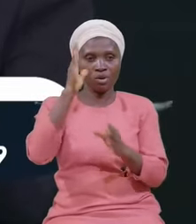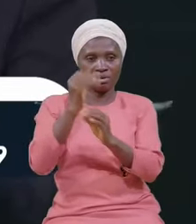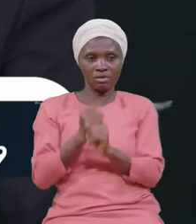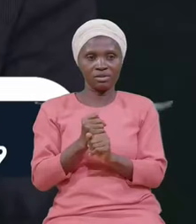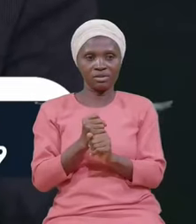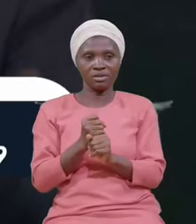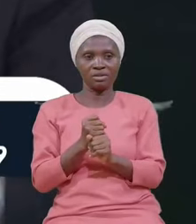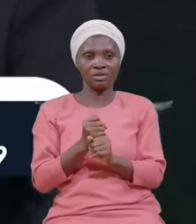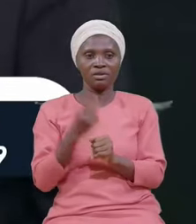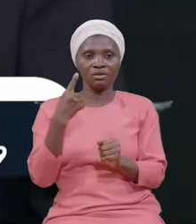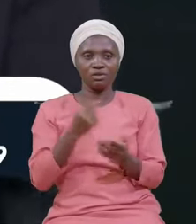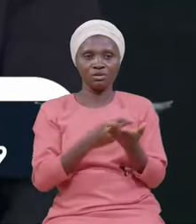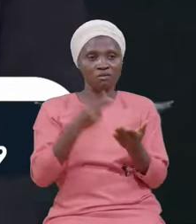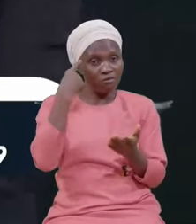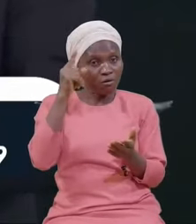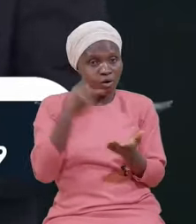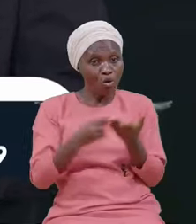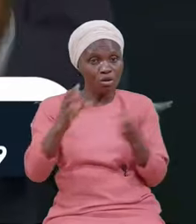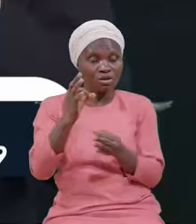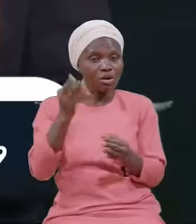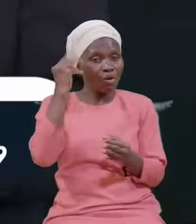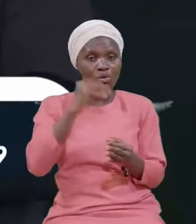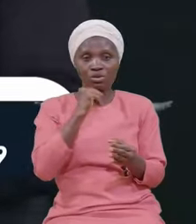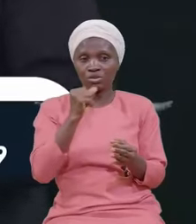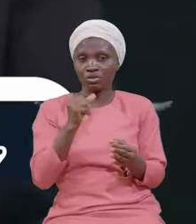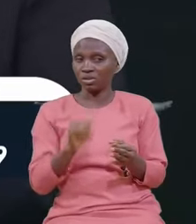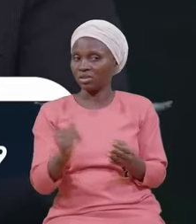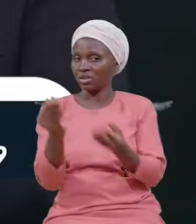pas encore donné.